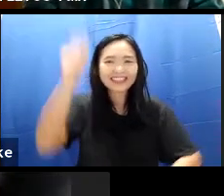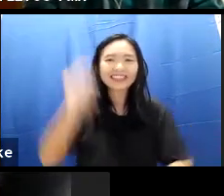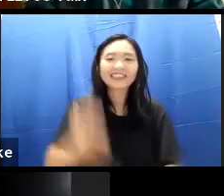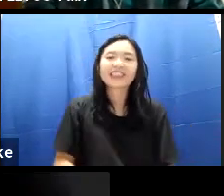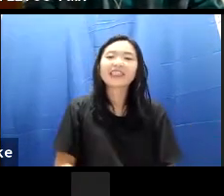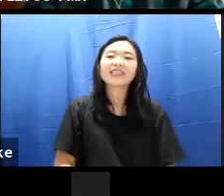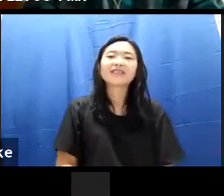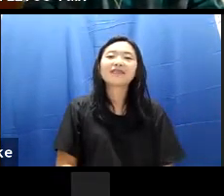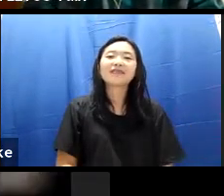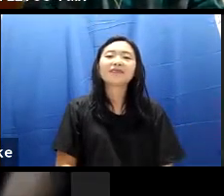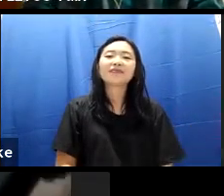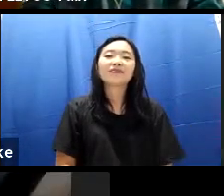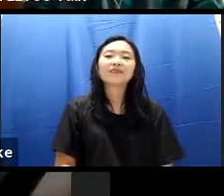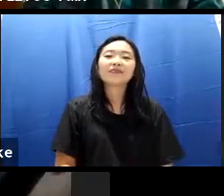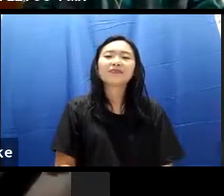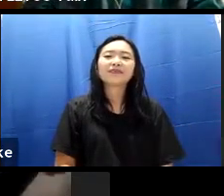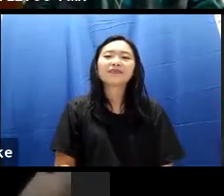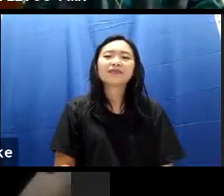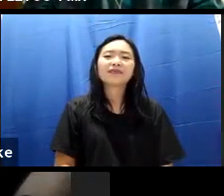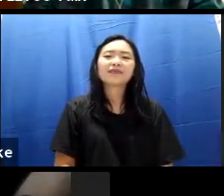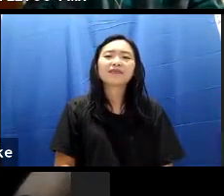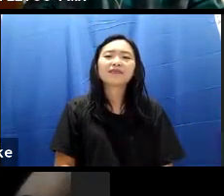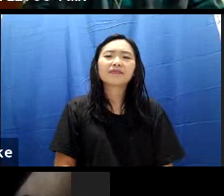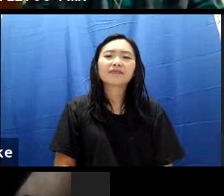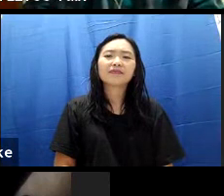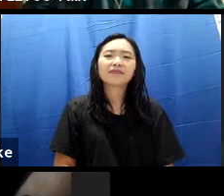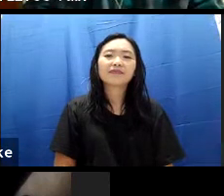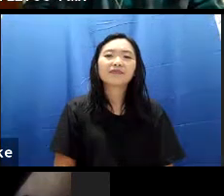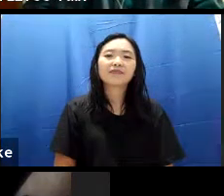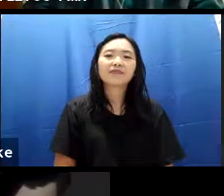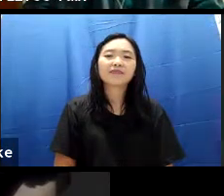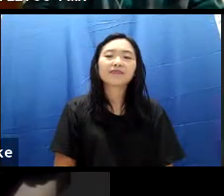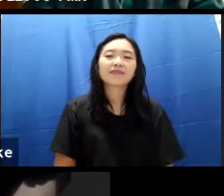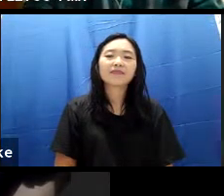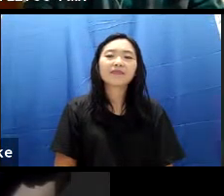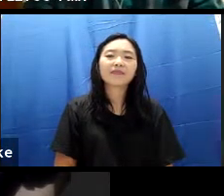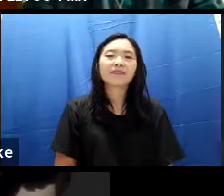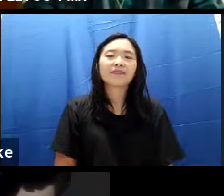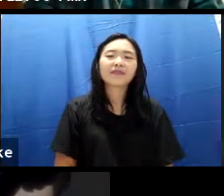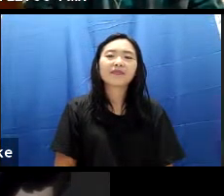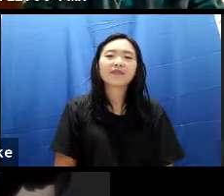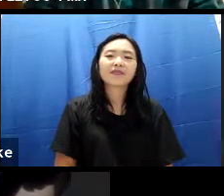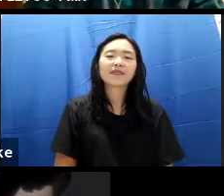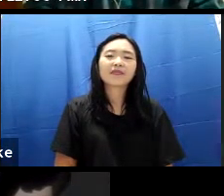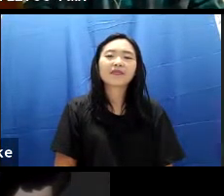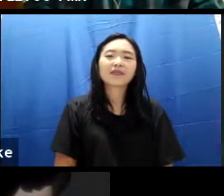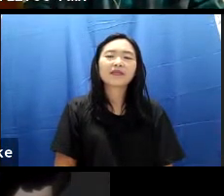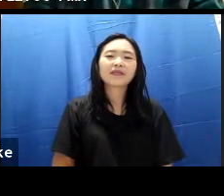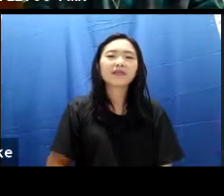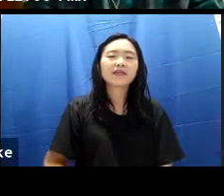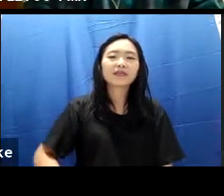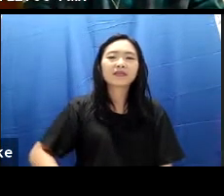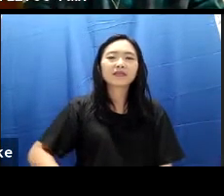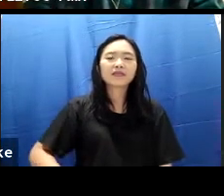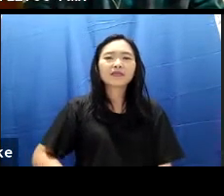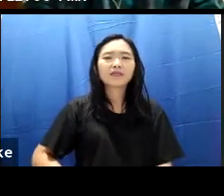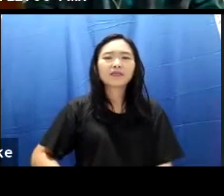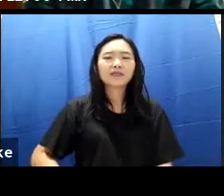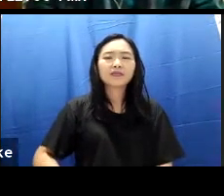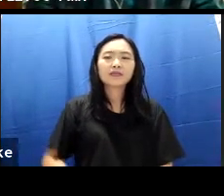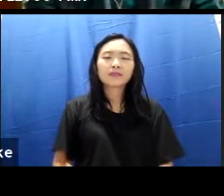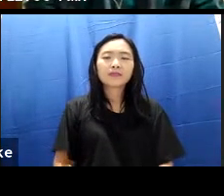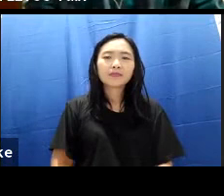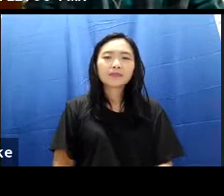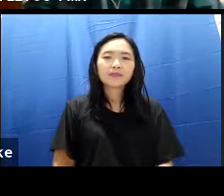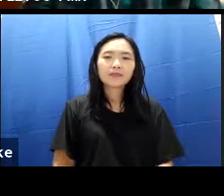Jadi kalau kita bicara, mungkin ini tidak relevan dengan topik kita soal feminisme di pendidikan tinggi, tapi